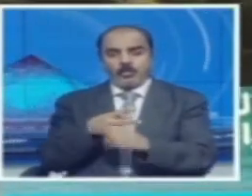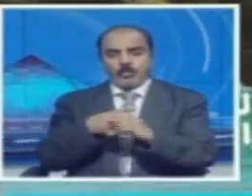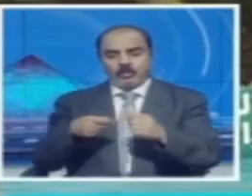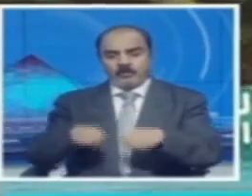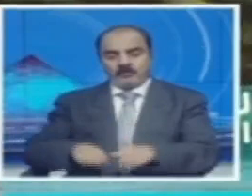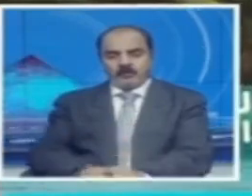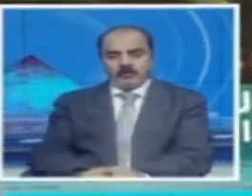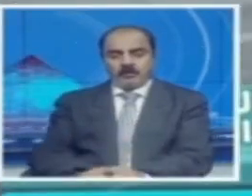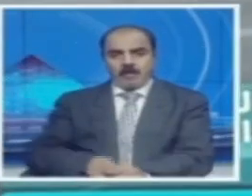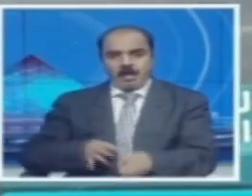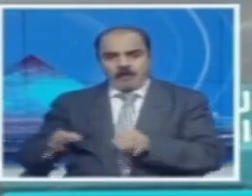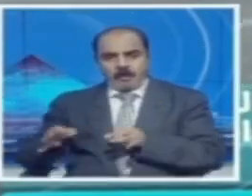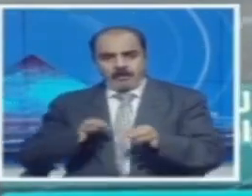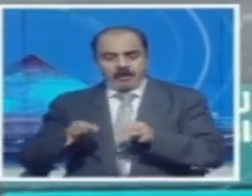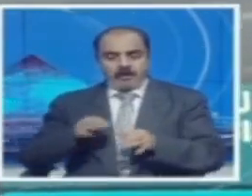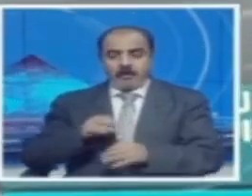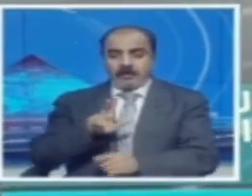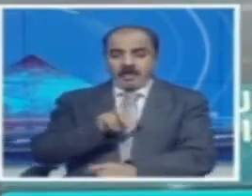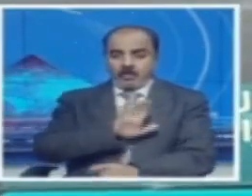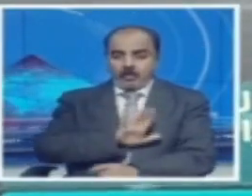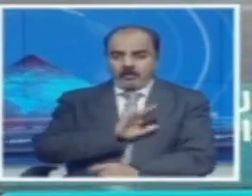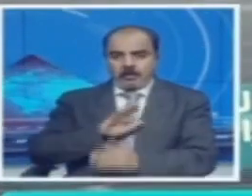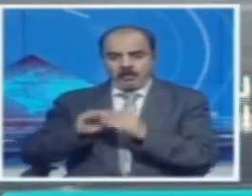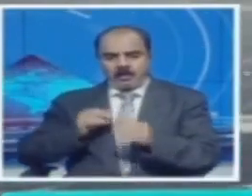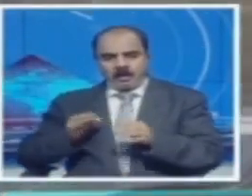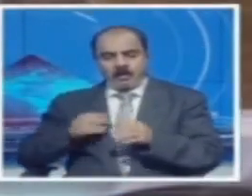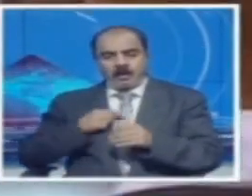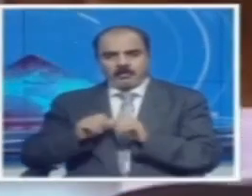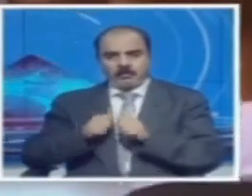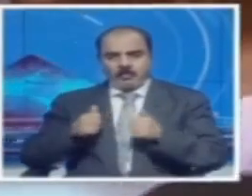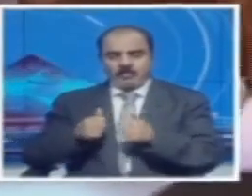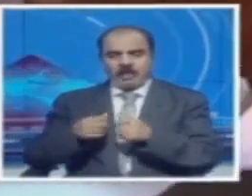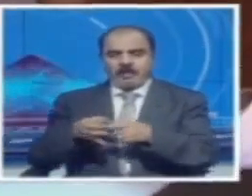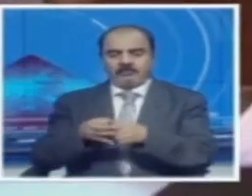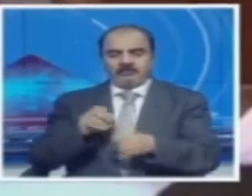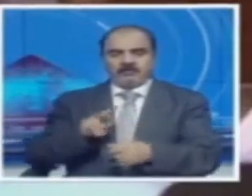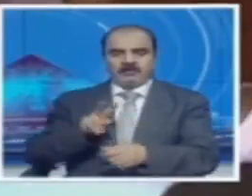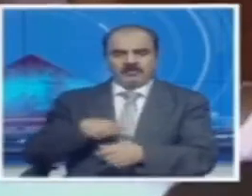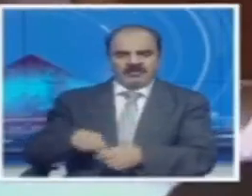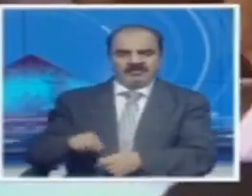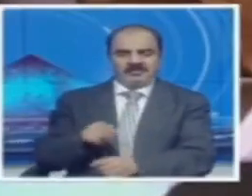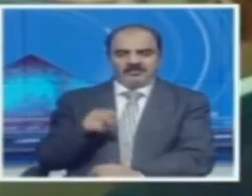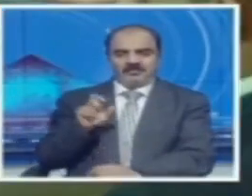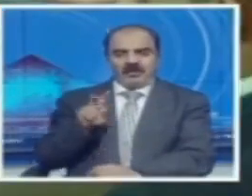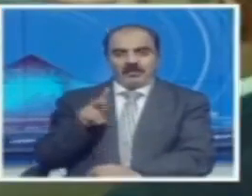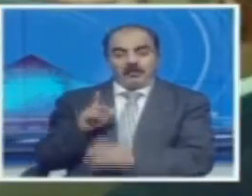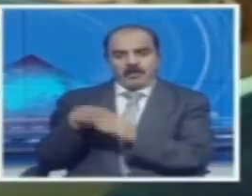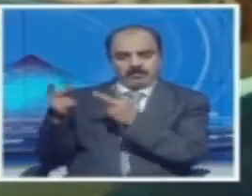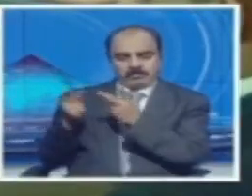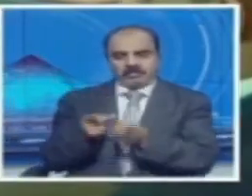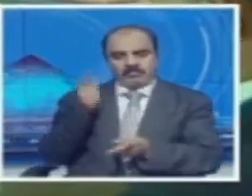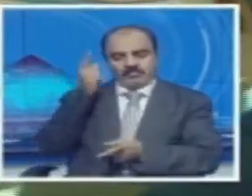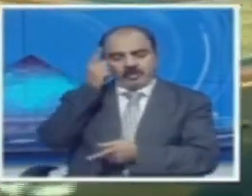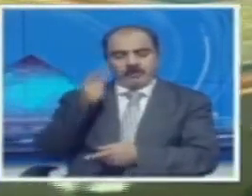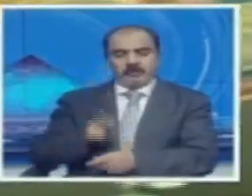تنسيق كبير بين مصر والاتحاد الأوروبي للإعداد لمؤتمر المناخ كوب 2027 والذي تستضيفه مدينة